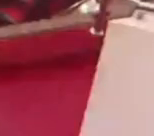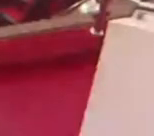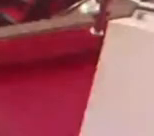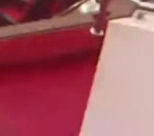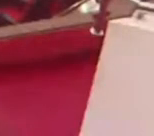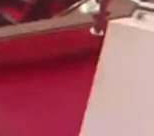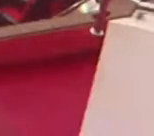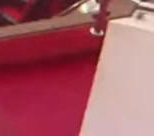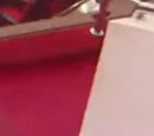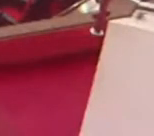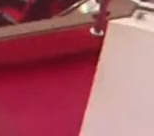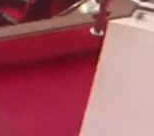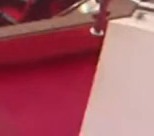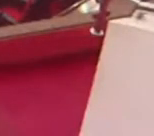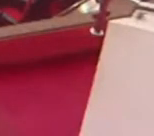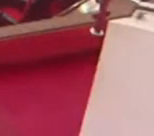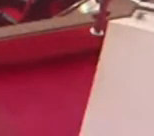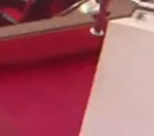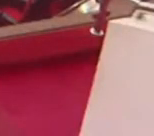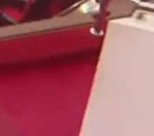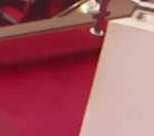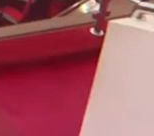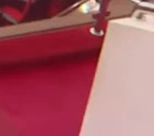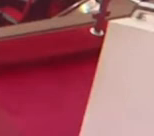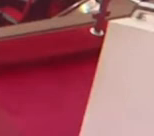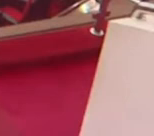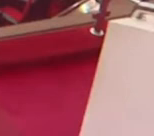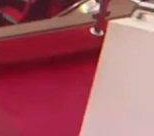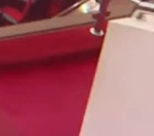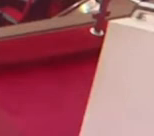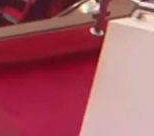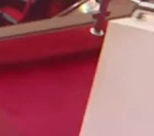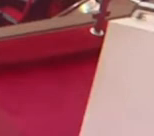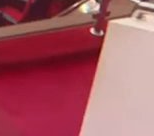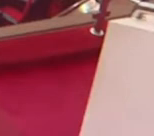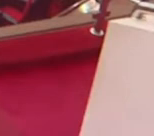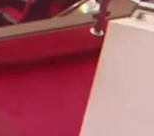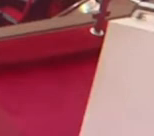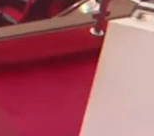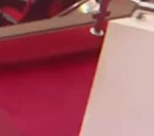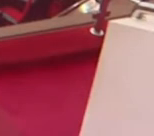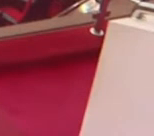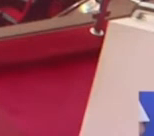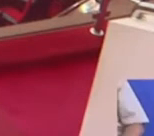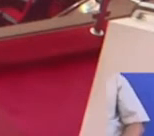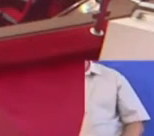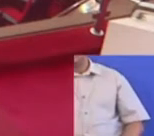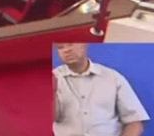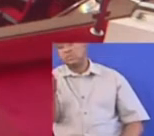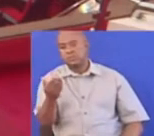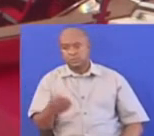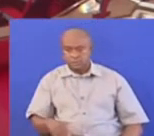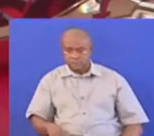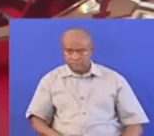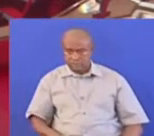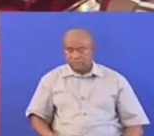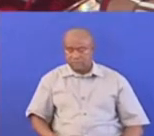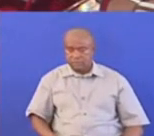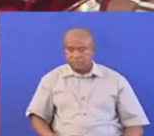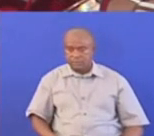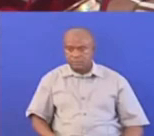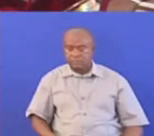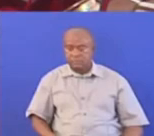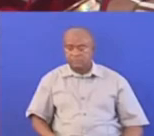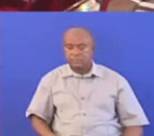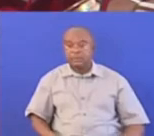kwa kunipa nafasi na mimi ya kuweza kuchangia katika maazimio haya mawili, azimio la Kigosi pamoja na lile la